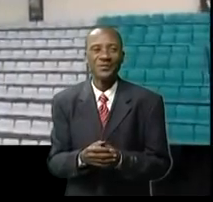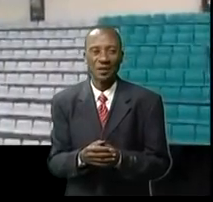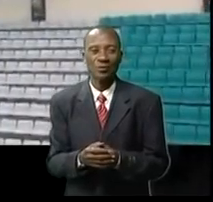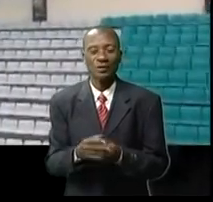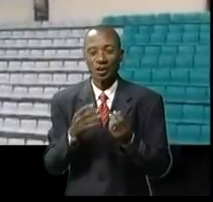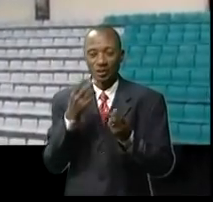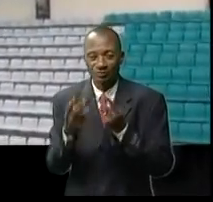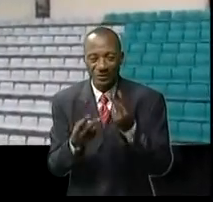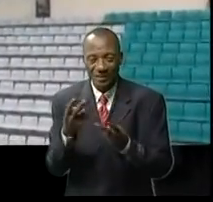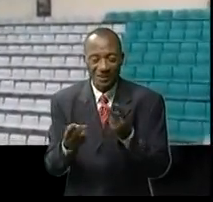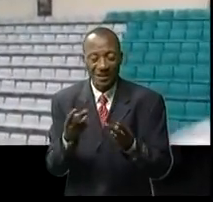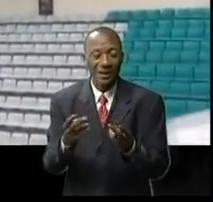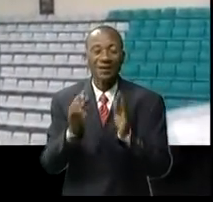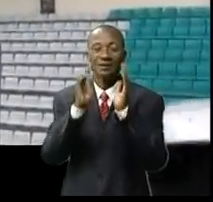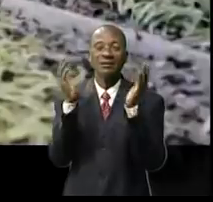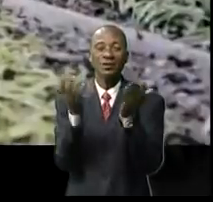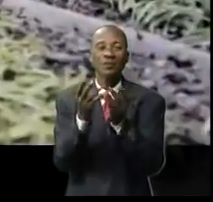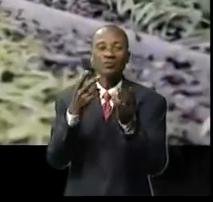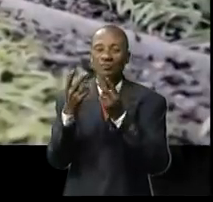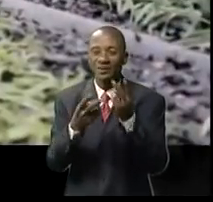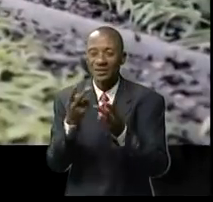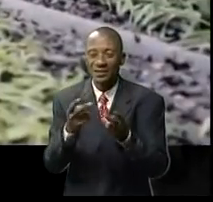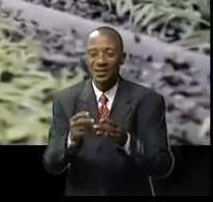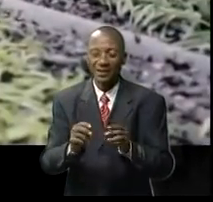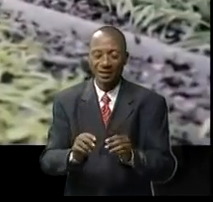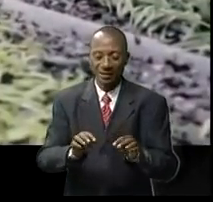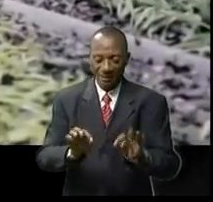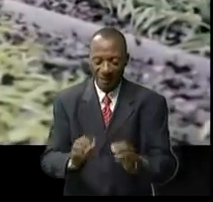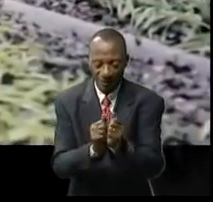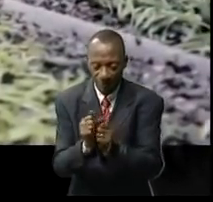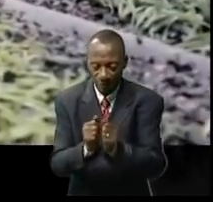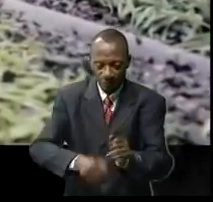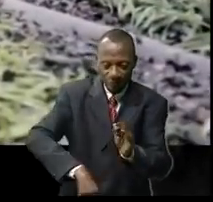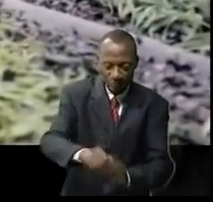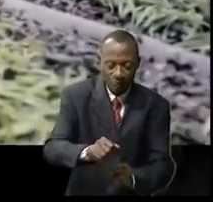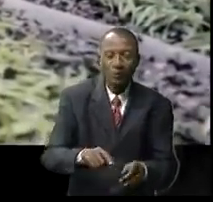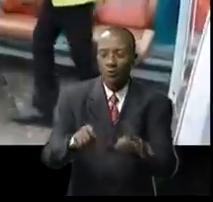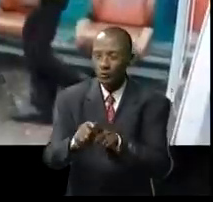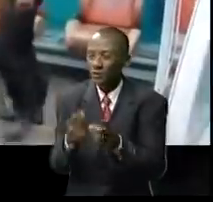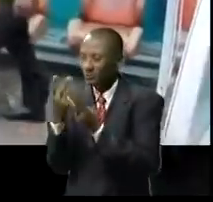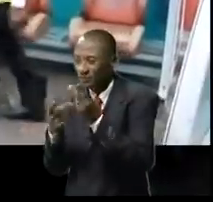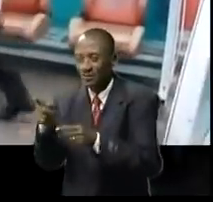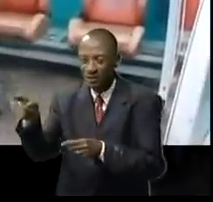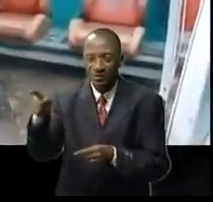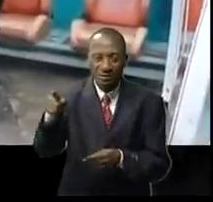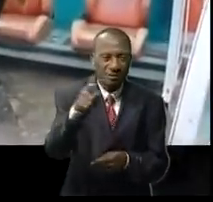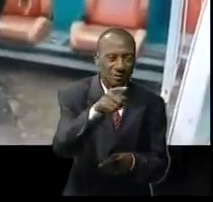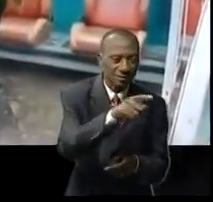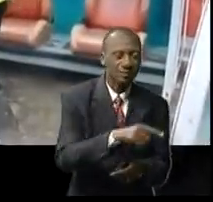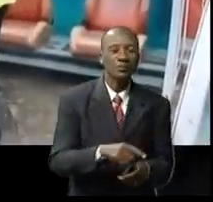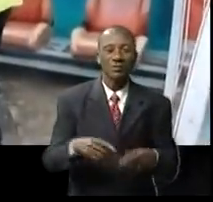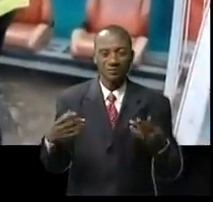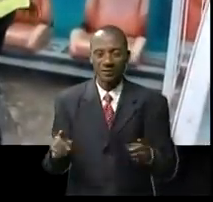la tribune centrale, l'aire des jeux et les bancs des joueurs réservistes avant d'échanger avec les gardiens du stade